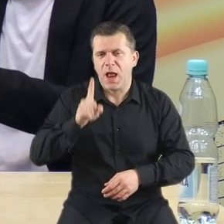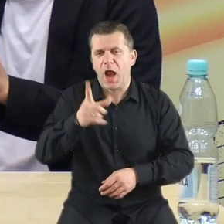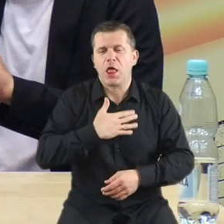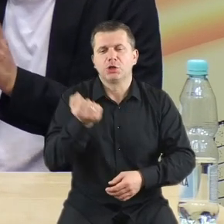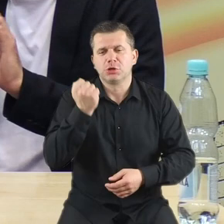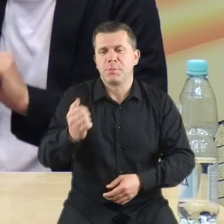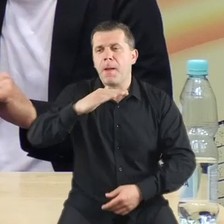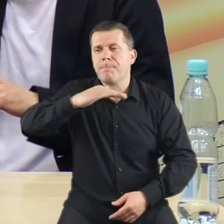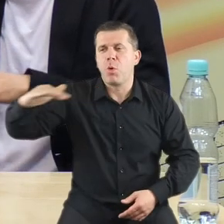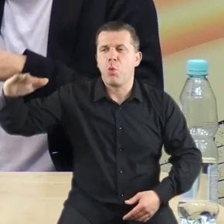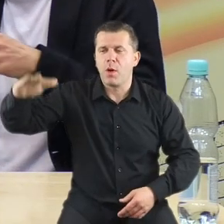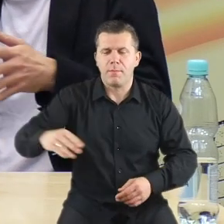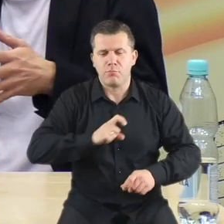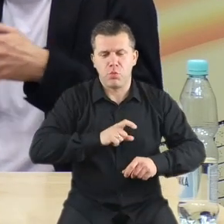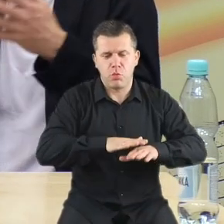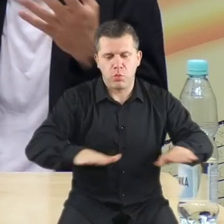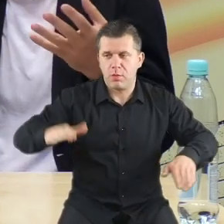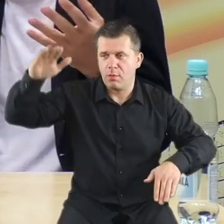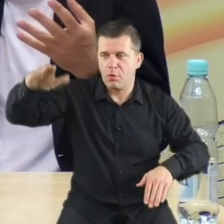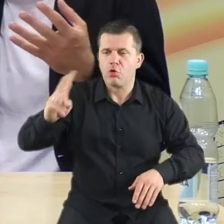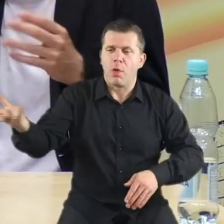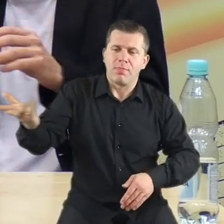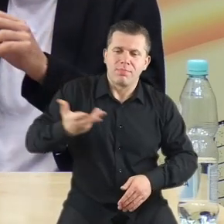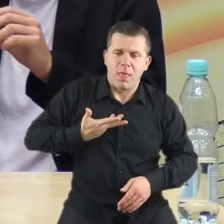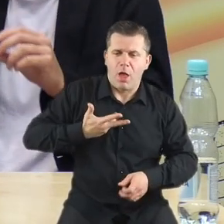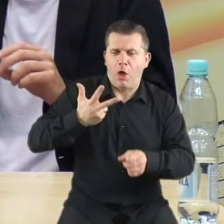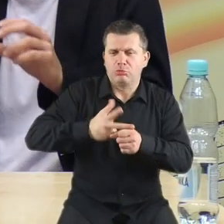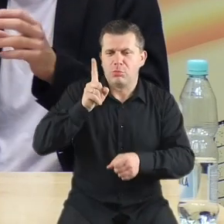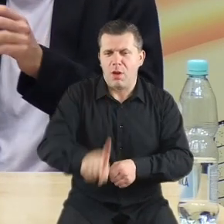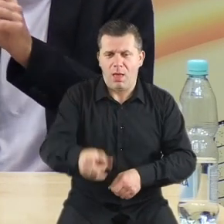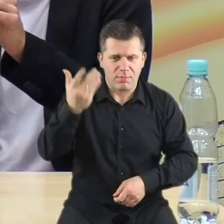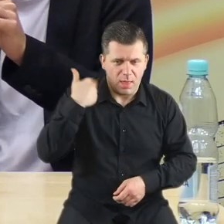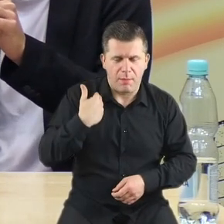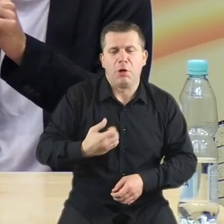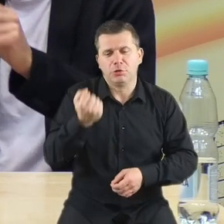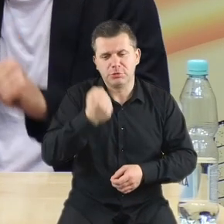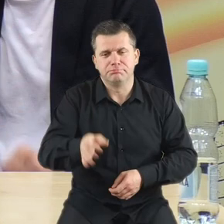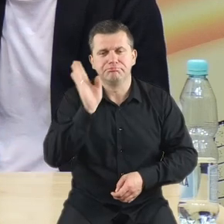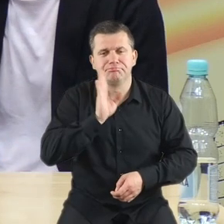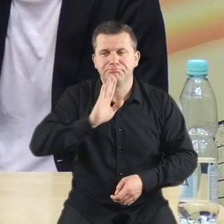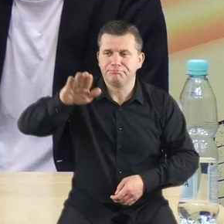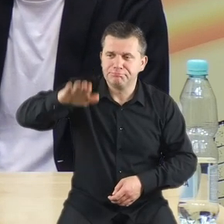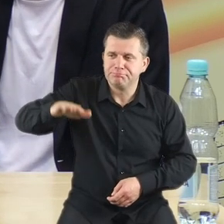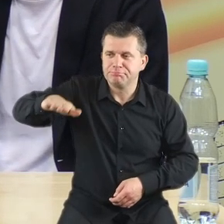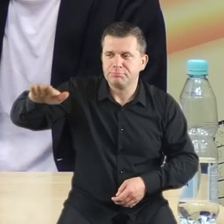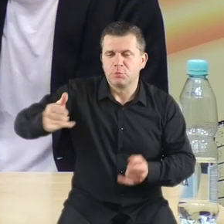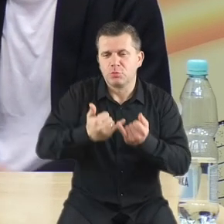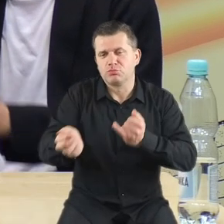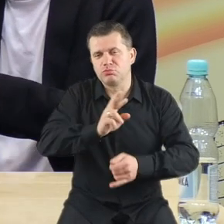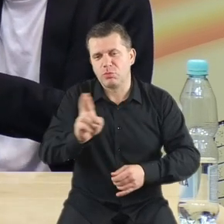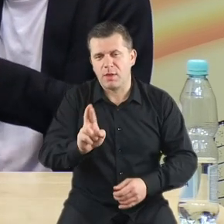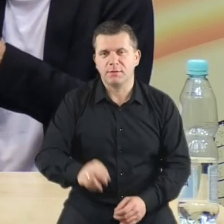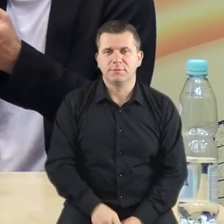przy biurku, jakieś drobiazgi, co kiedyś od kogoś dostałem 30 lat temu na przykład. Jakiś żółwia takiego małego, czy